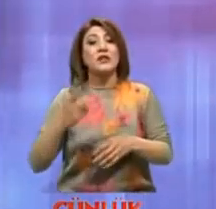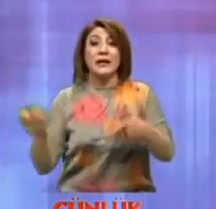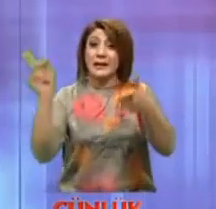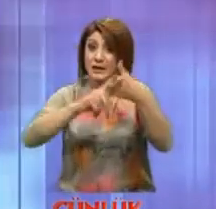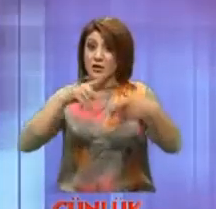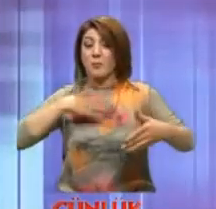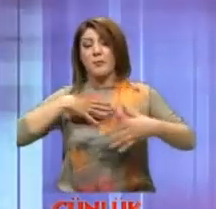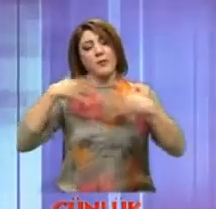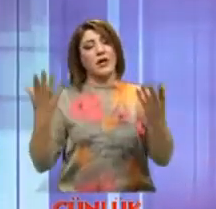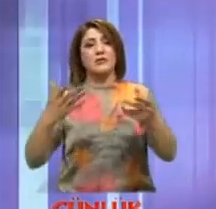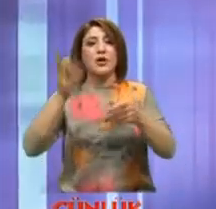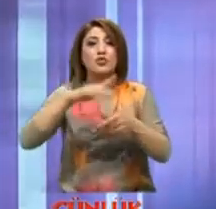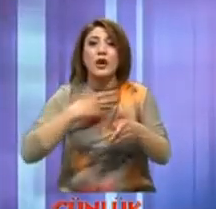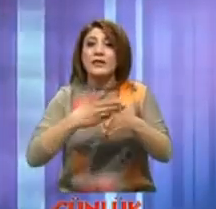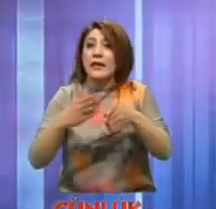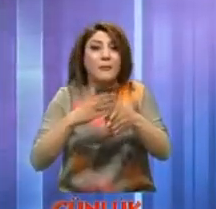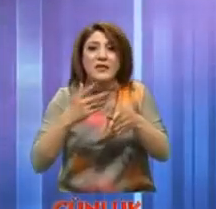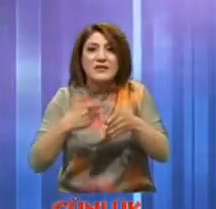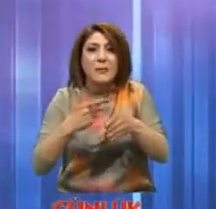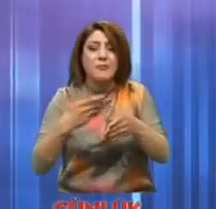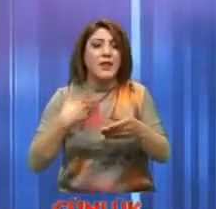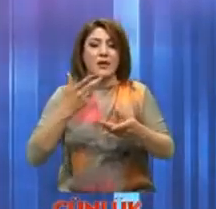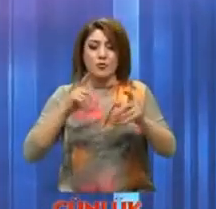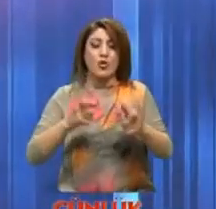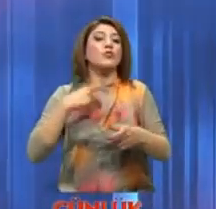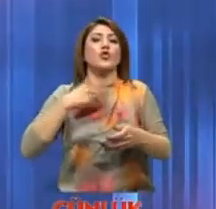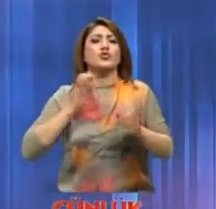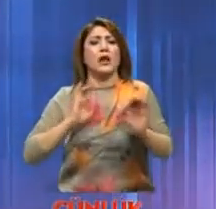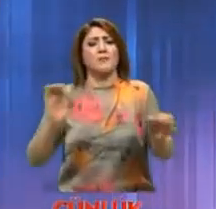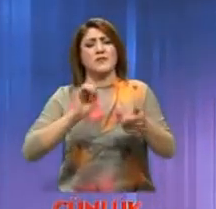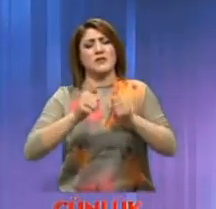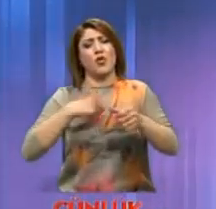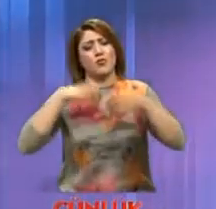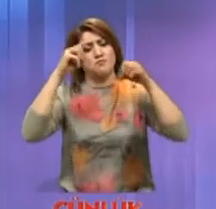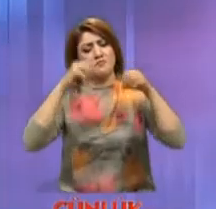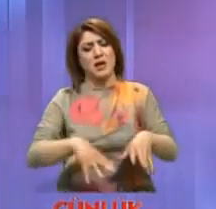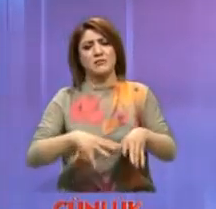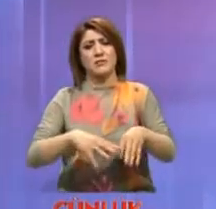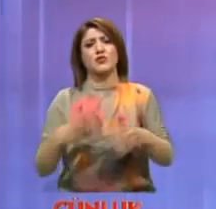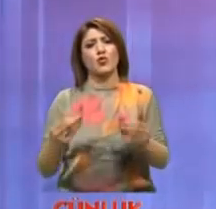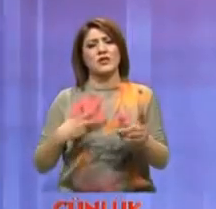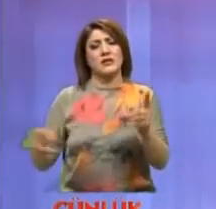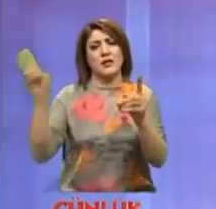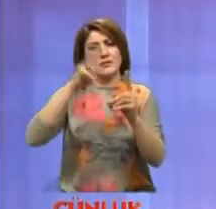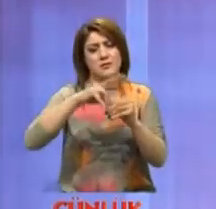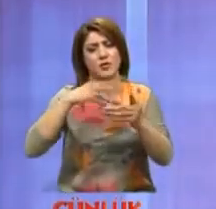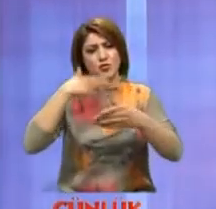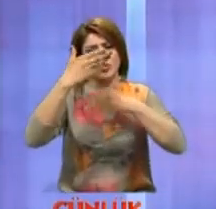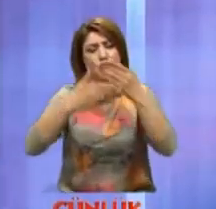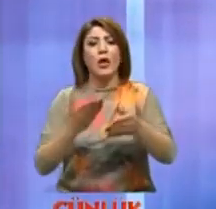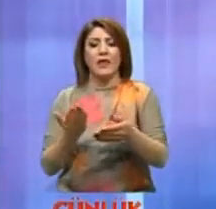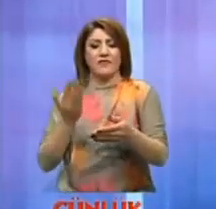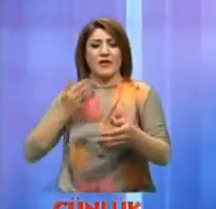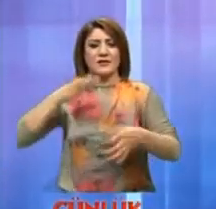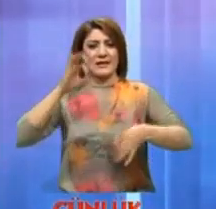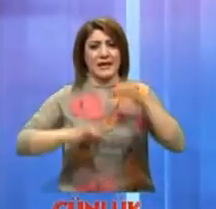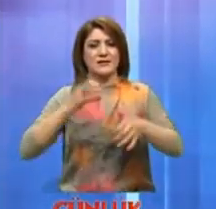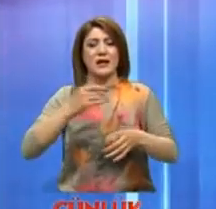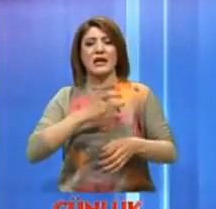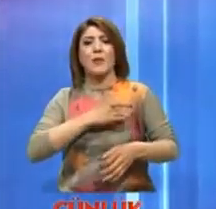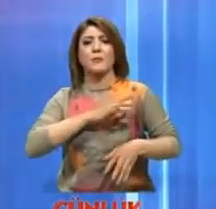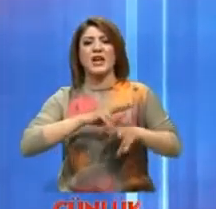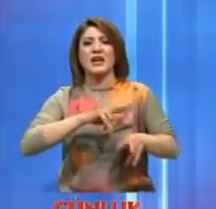bayılmadan sonra bir neden bulunamasa bile yoğun spor yapmayı bırakmasının doğru olacağını belirtiyor ve ekliyor. Önceden testler yaptırarak kalp